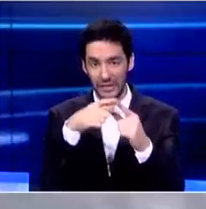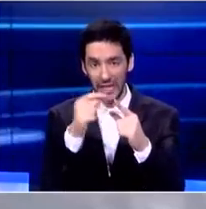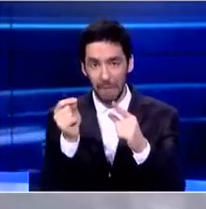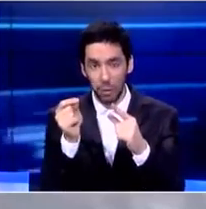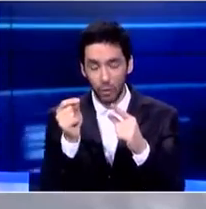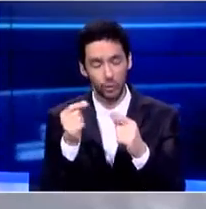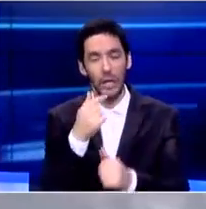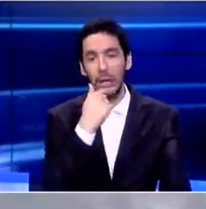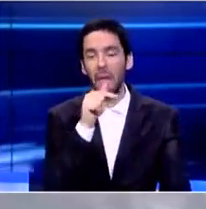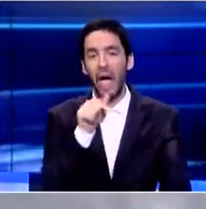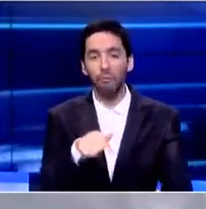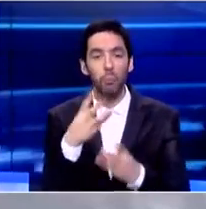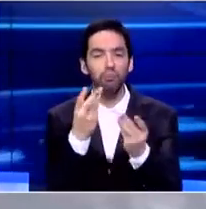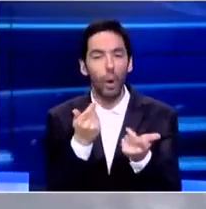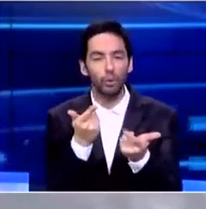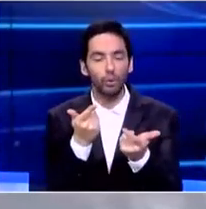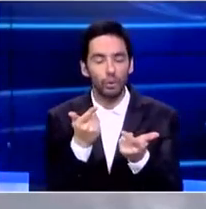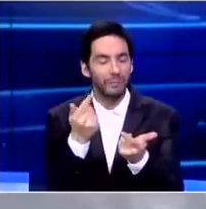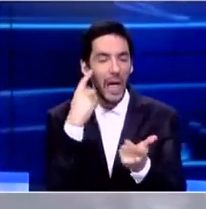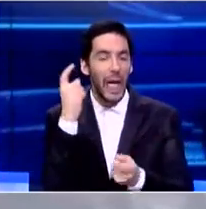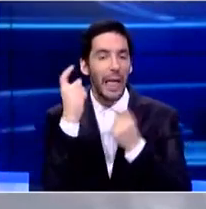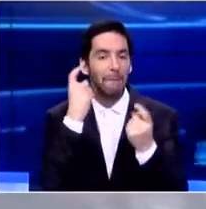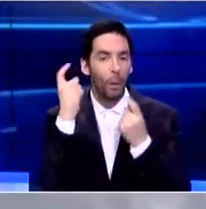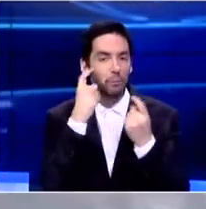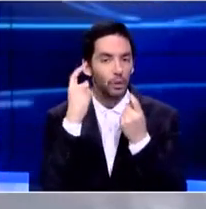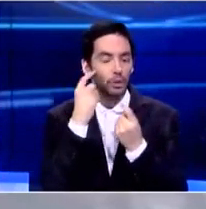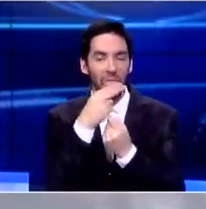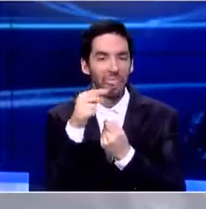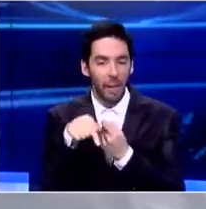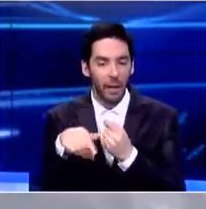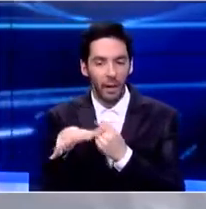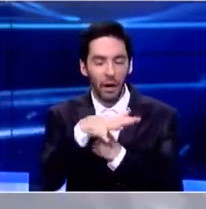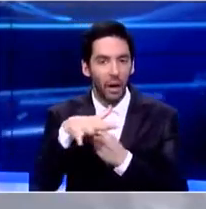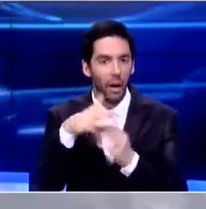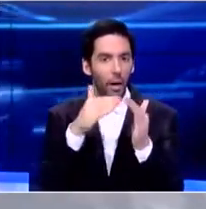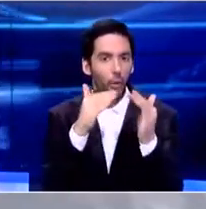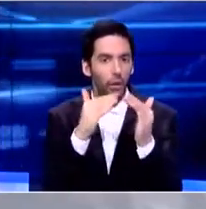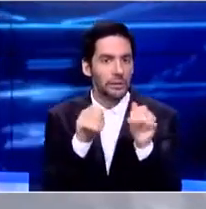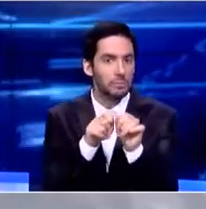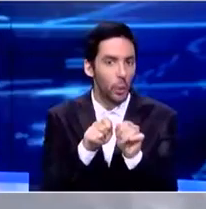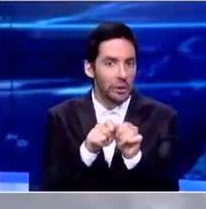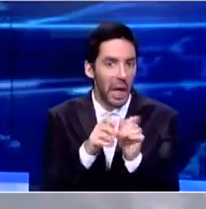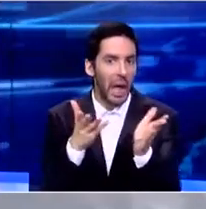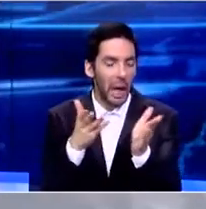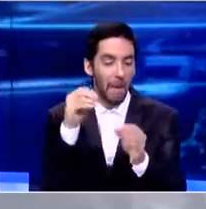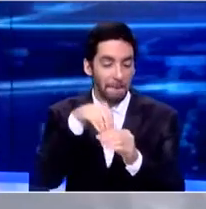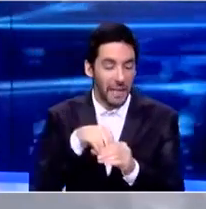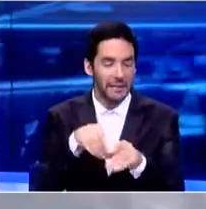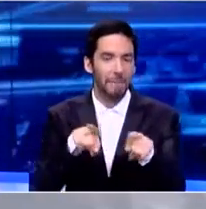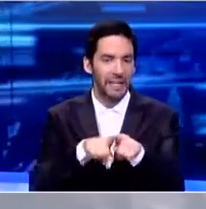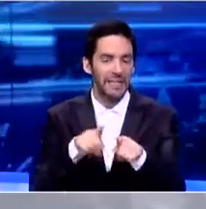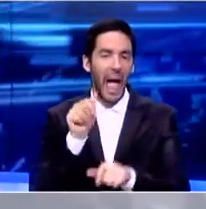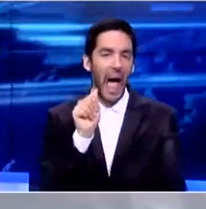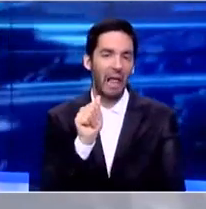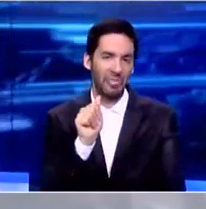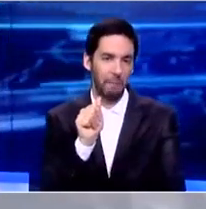όπως μπορείτε να δείτε ο αριθμός, δηλαδή οι περιπτώσεις ανά 100.000 κατοίκους είναι πολύ μεγάλος